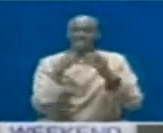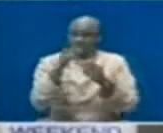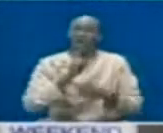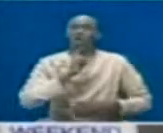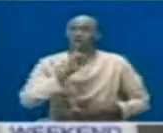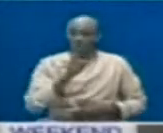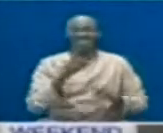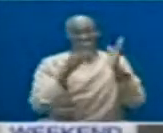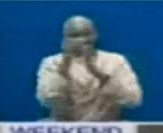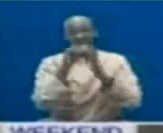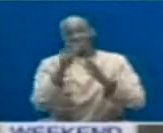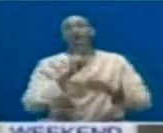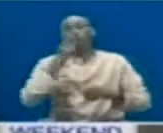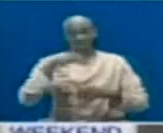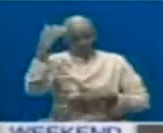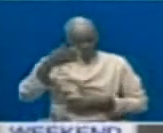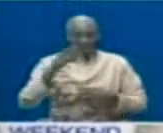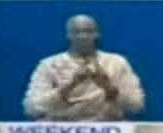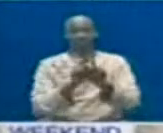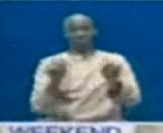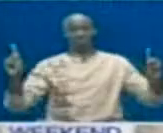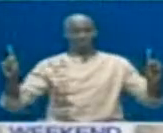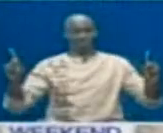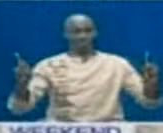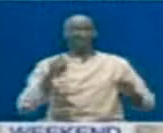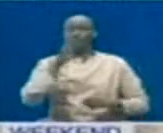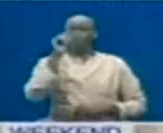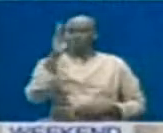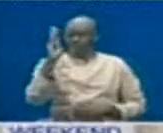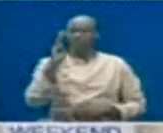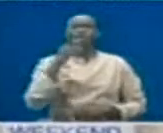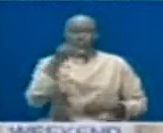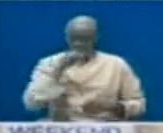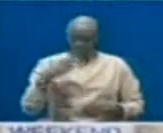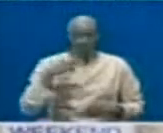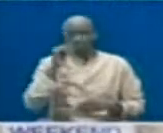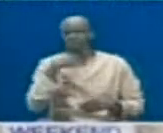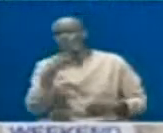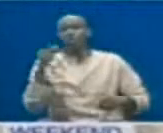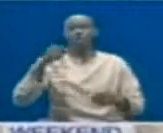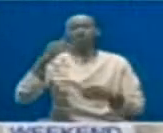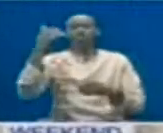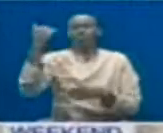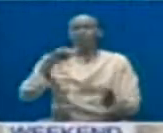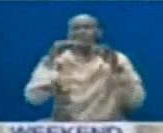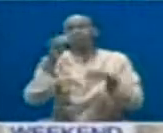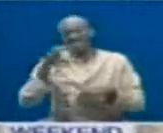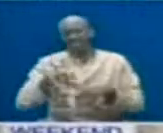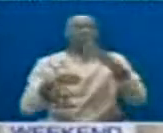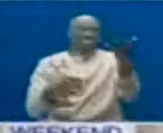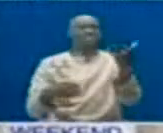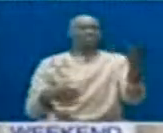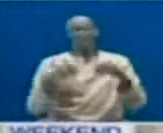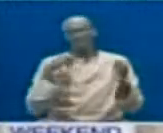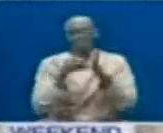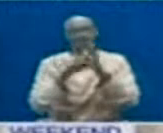court date, and then they parted ways. Bob akaniambia na nana atanipeleka kwa stage. Nikaambia haina shida. Kwa